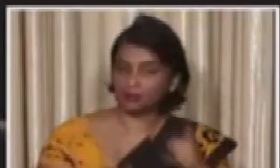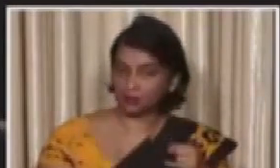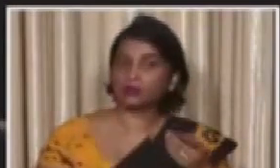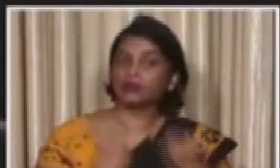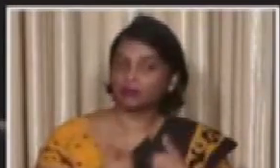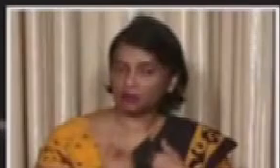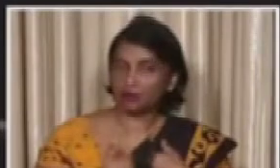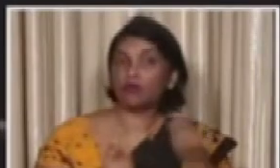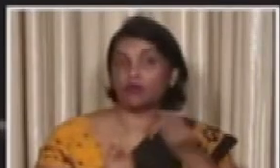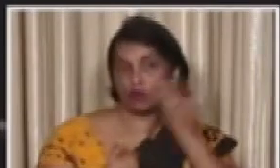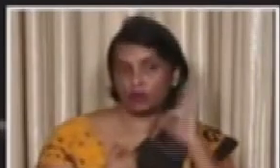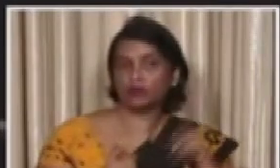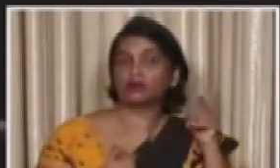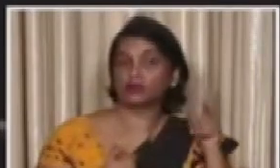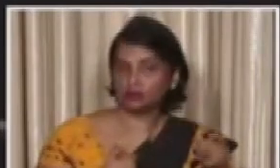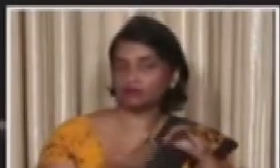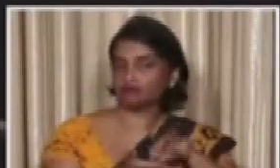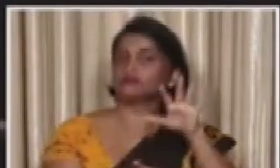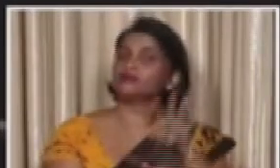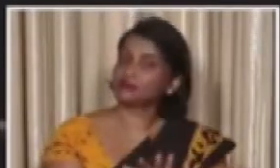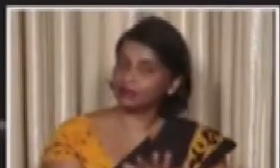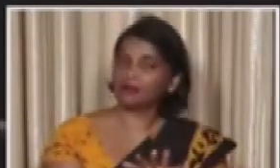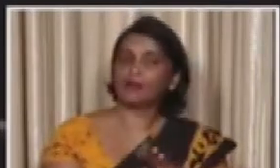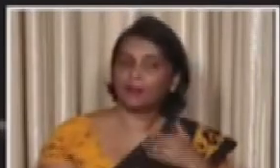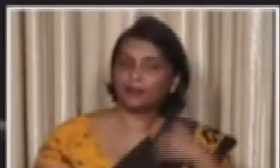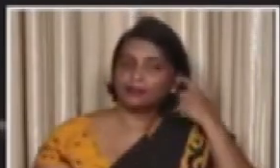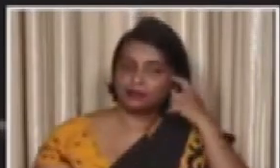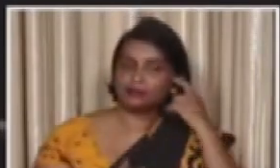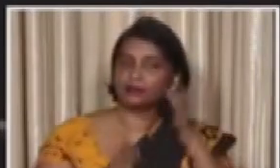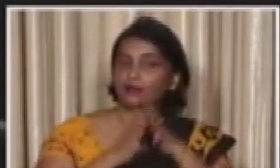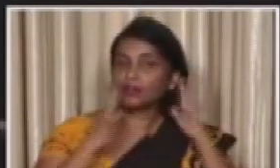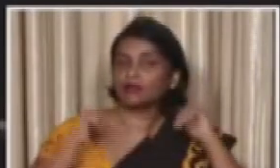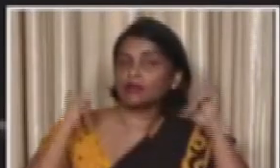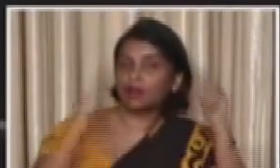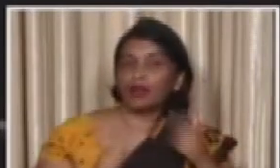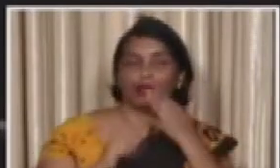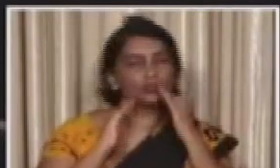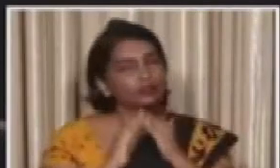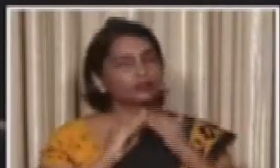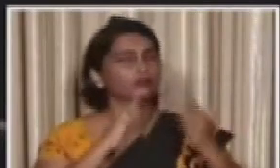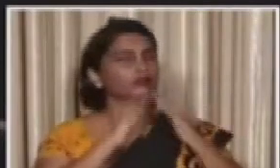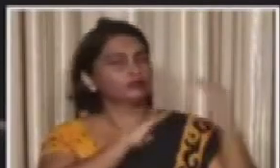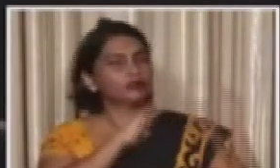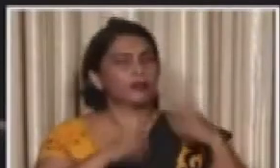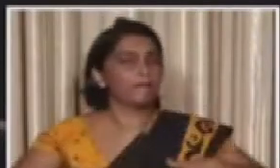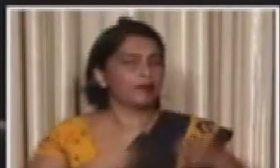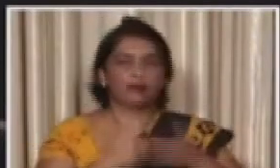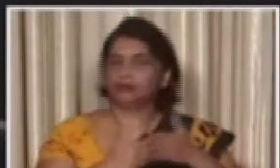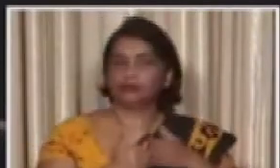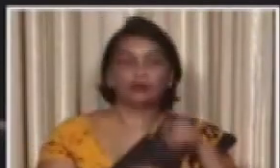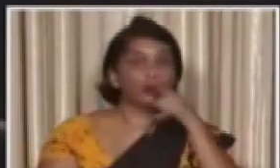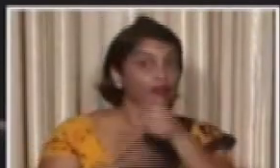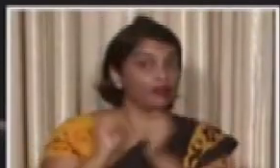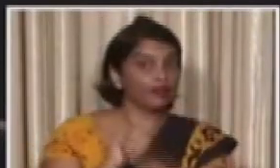මට පුළුවන් වුණා ඒක ස්ථාපිත කරන්න. මම හිතනවා කොච්චර පාලම් පාසල් ගොඩනැගිලි පාරවල් හැදුවත් ඒ